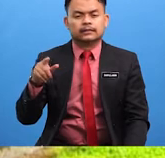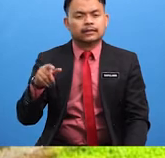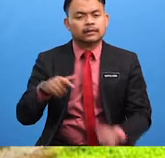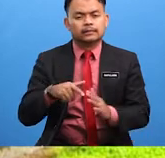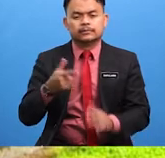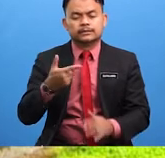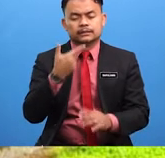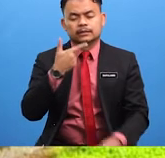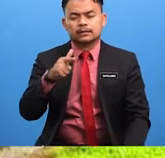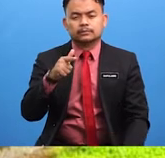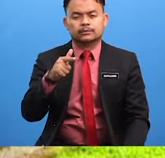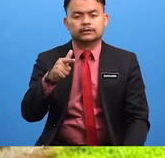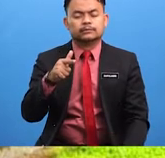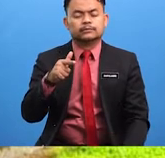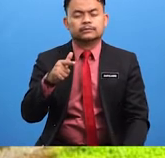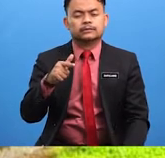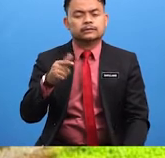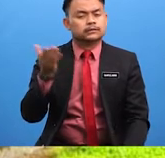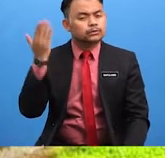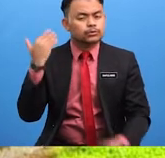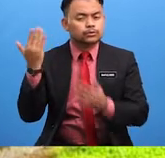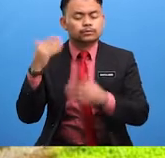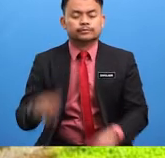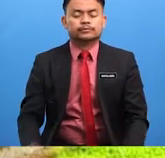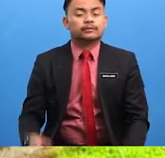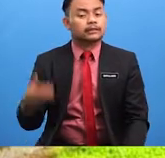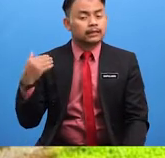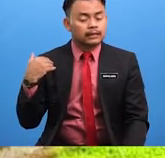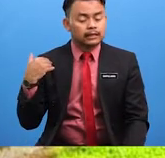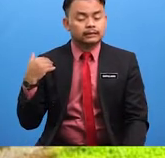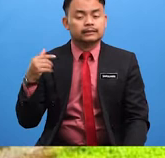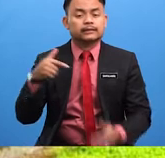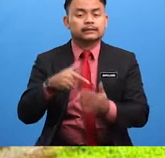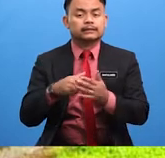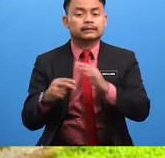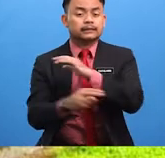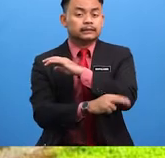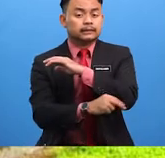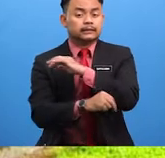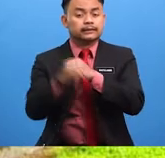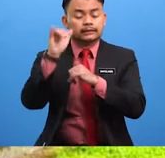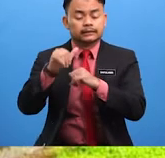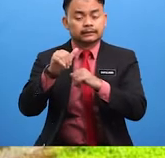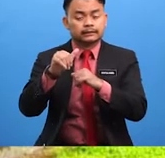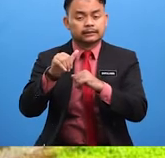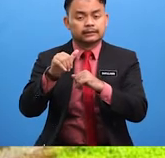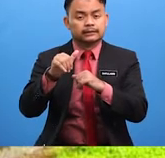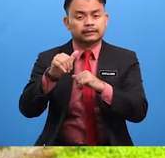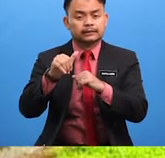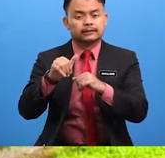kini terdapat negeri-negeri yang aktif menjalankan kegiatan anyaman ini seperti Negeri